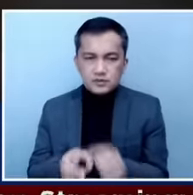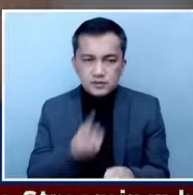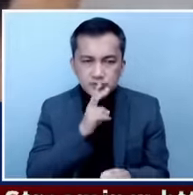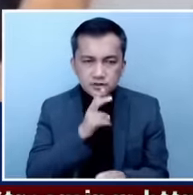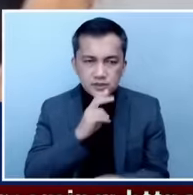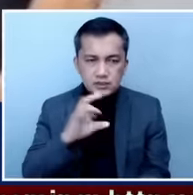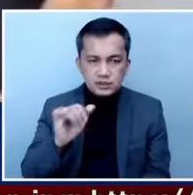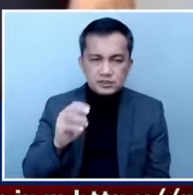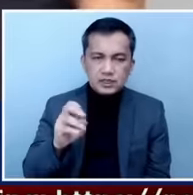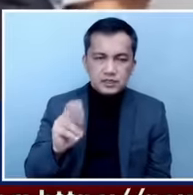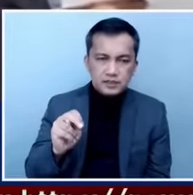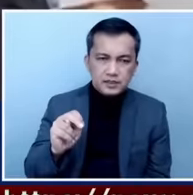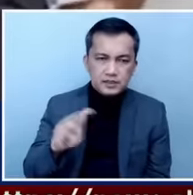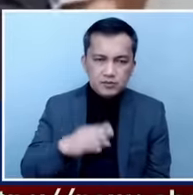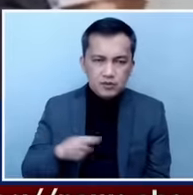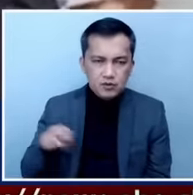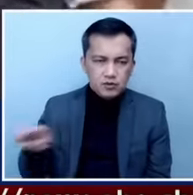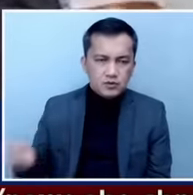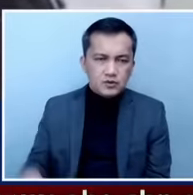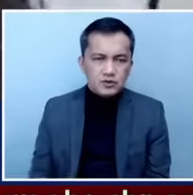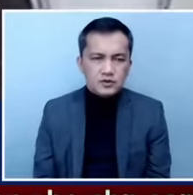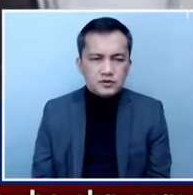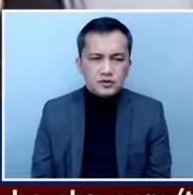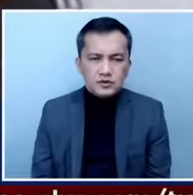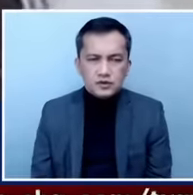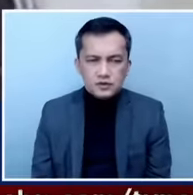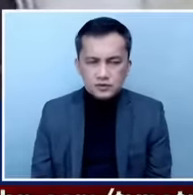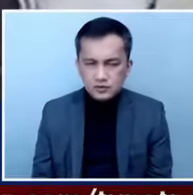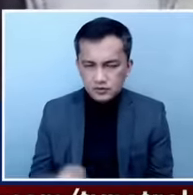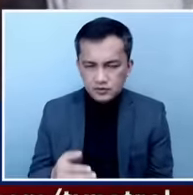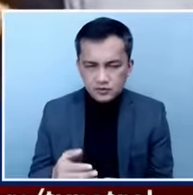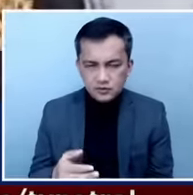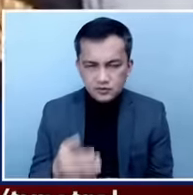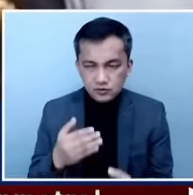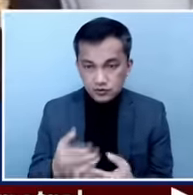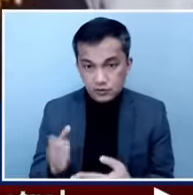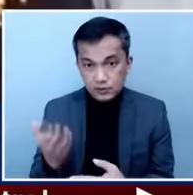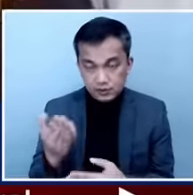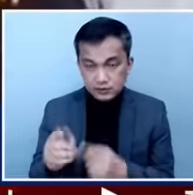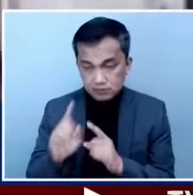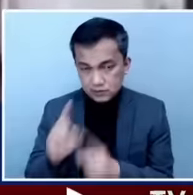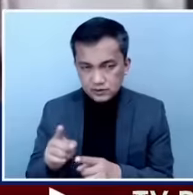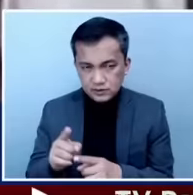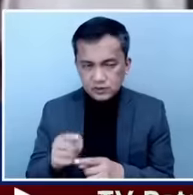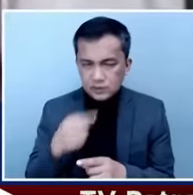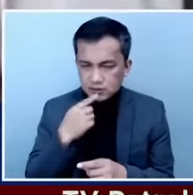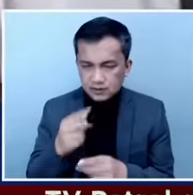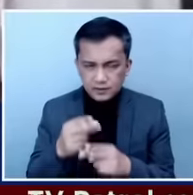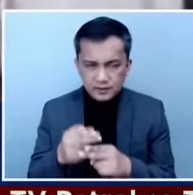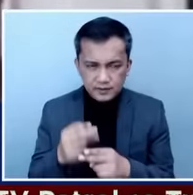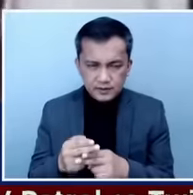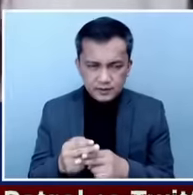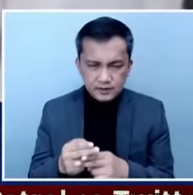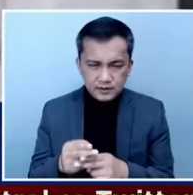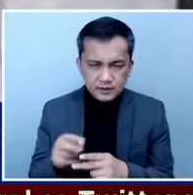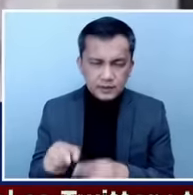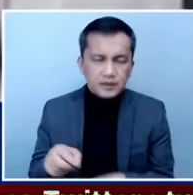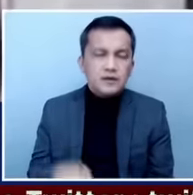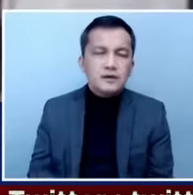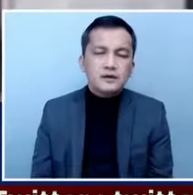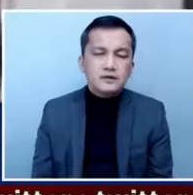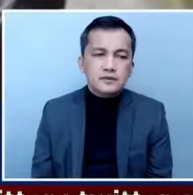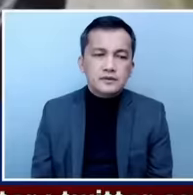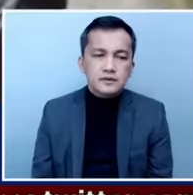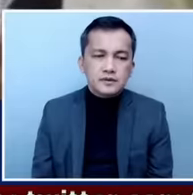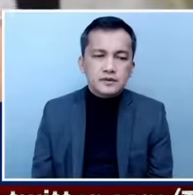Bohol. Sir, magandang umaga po sa iyo. Pwede bang pakisali mo ang iyong pangalan? Ikaw ay pinapareso